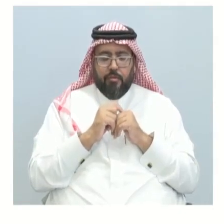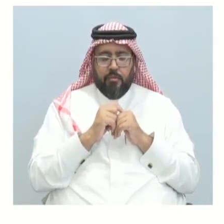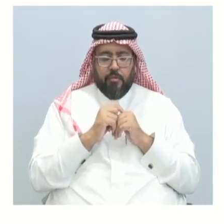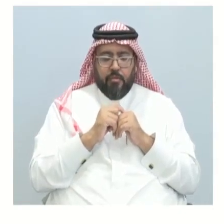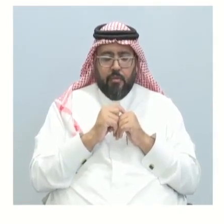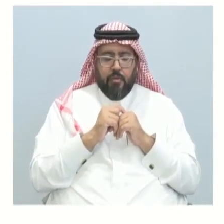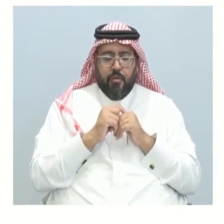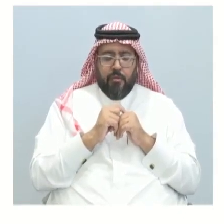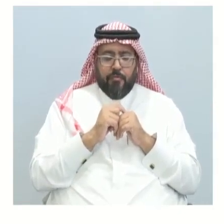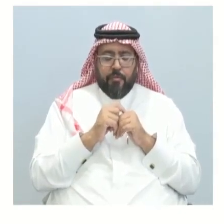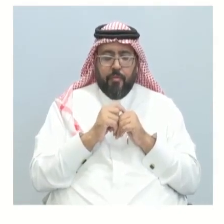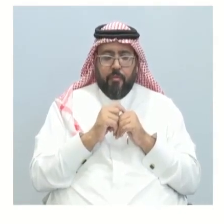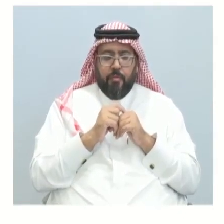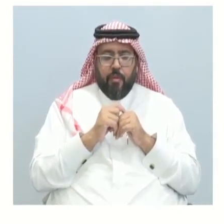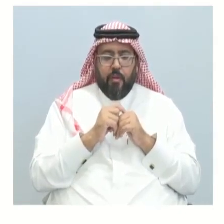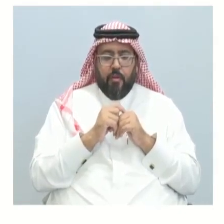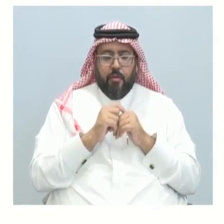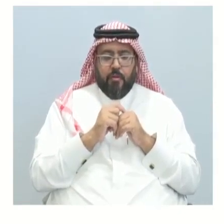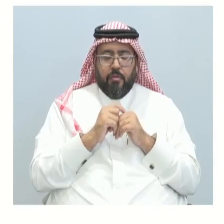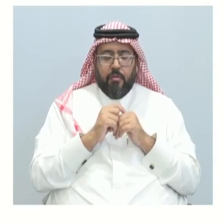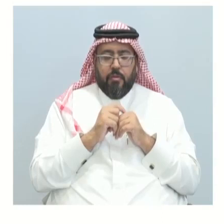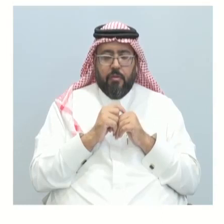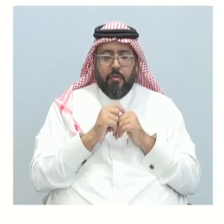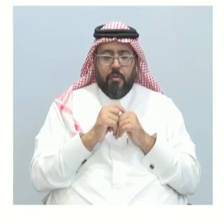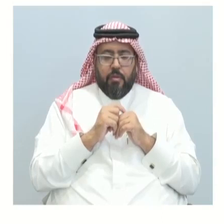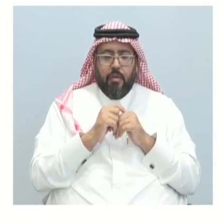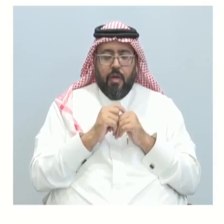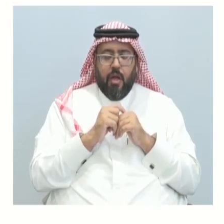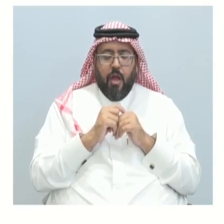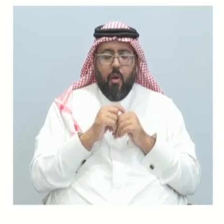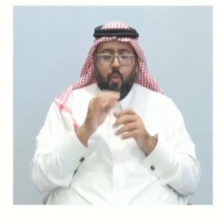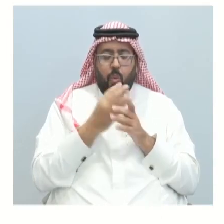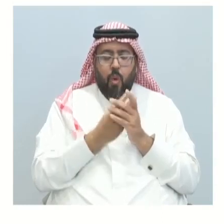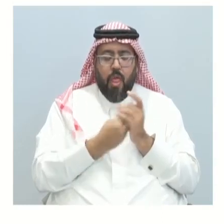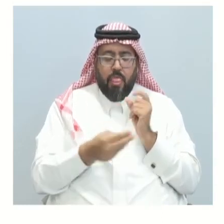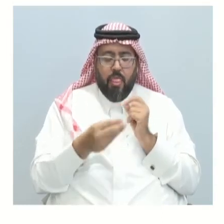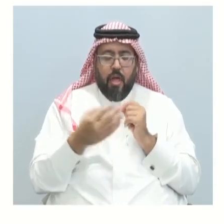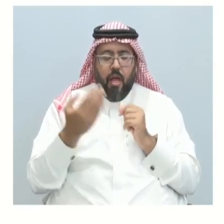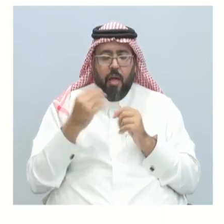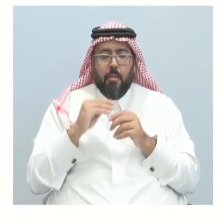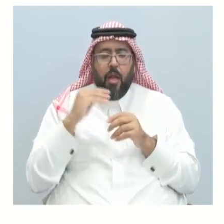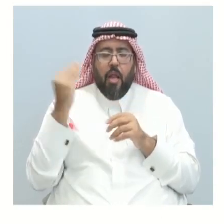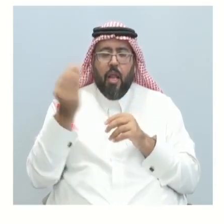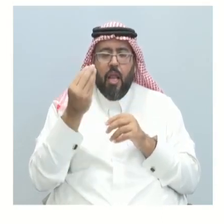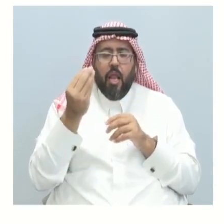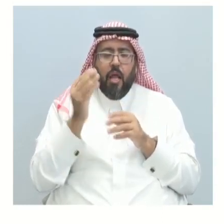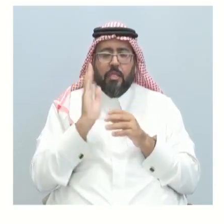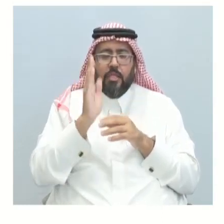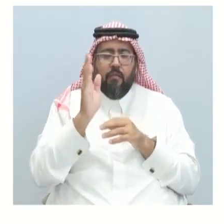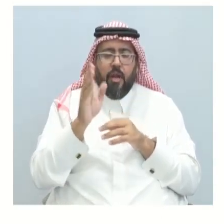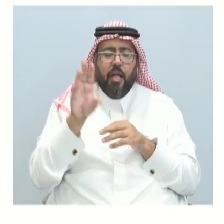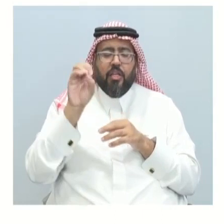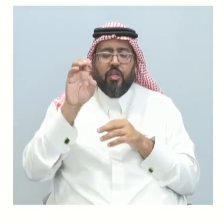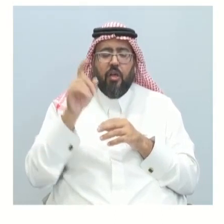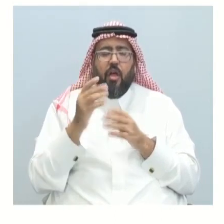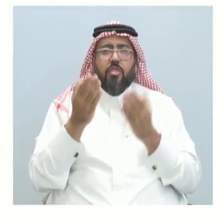الهاشمي وهو ابن عم رسول الله صلى الله عليه وسلم قد اسلم او ولد عفوا قبل الهجره بسنتين قد دعى له النبي صلى